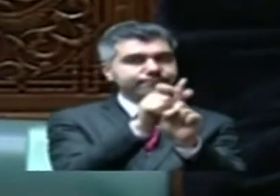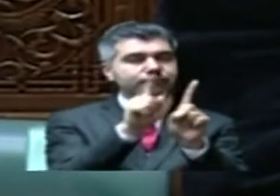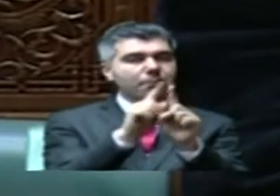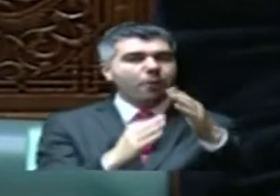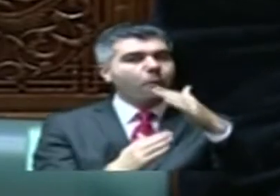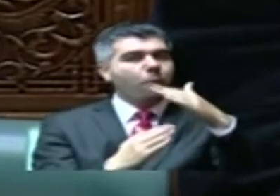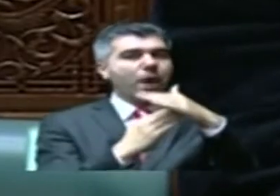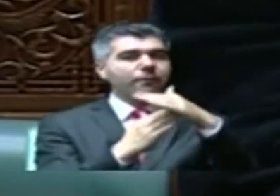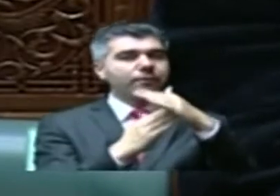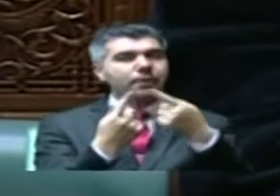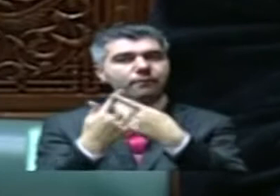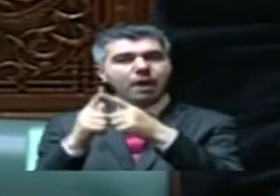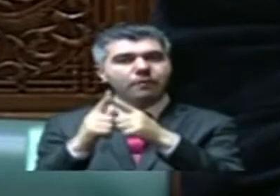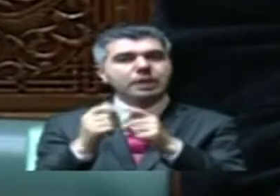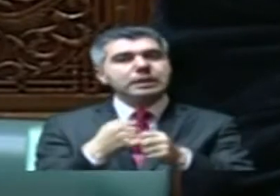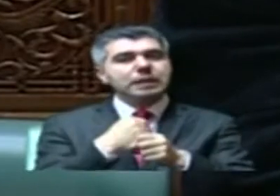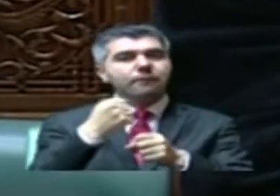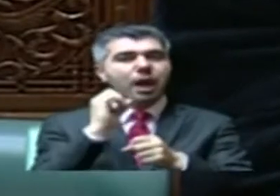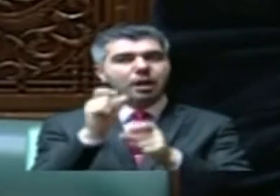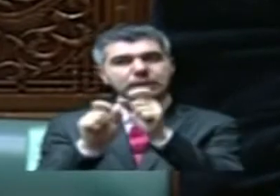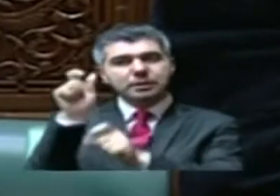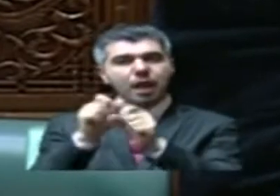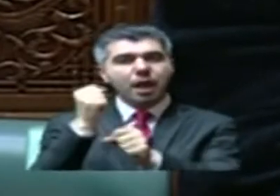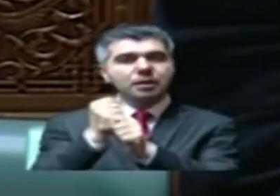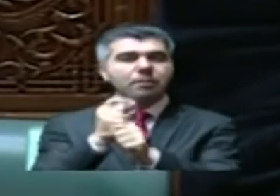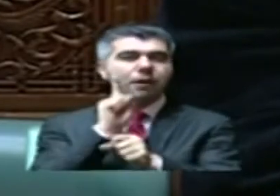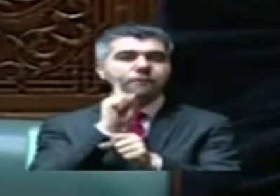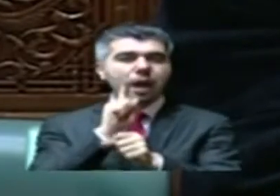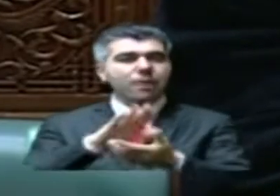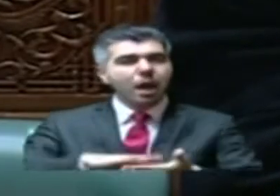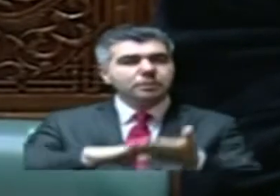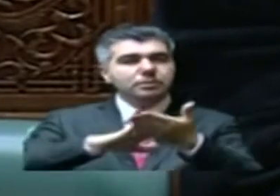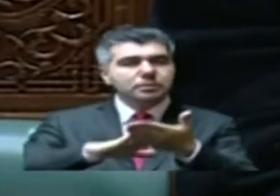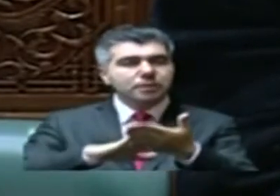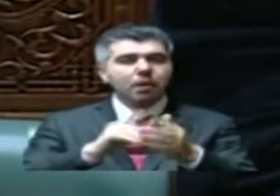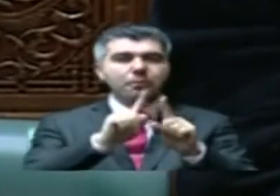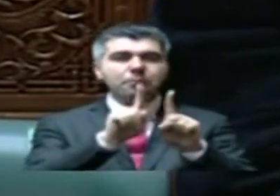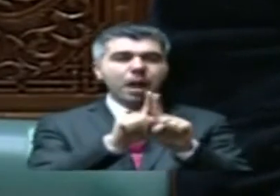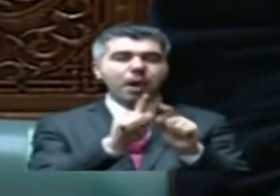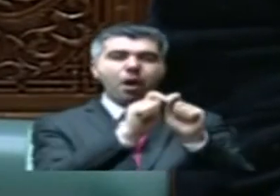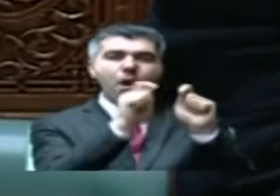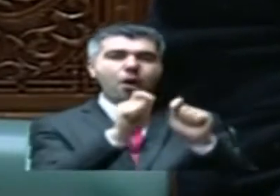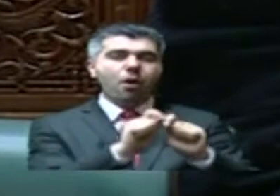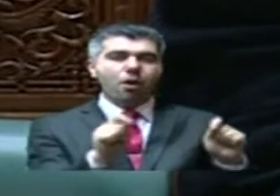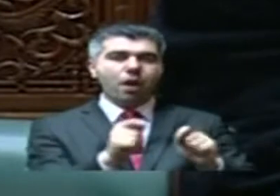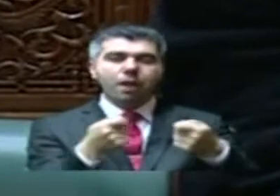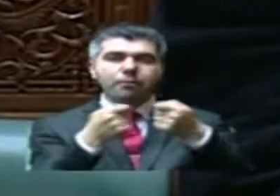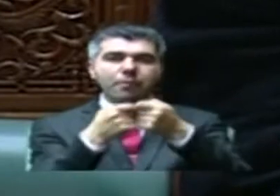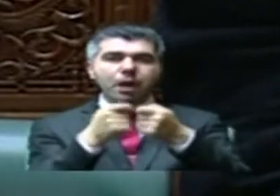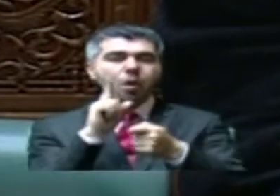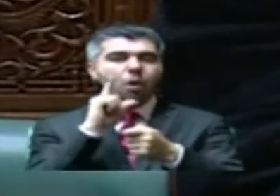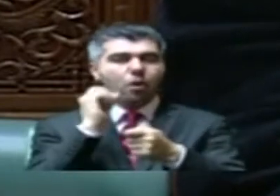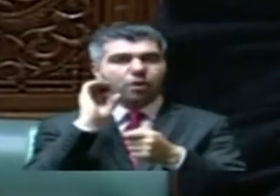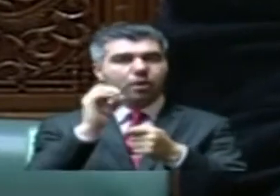هذه الانتهاكات والدفاع عن حقوق المرأة العاملة في هذا القطاع، ضمان حقها في التمتع بشروط عمل عادلة